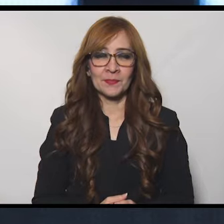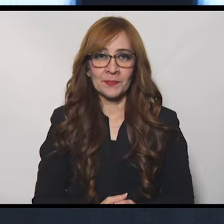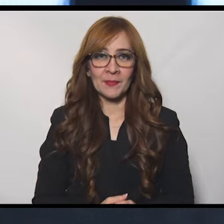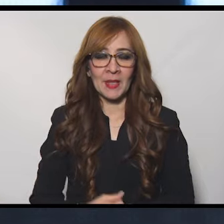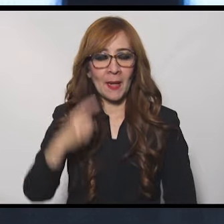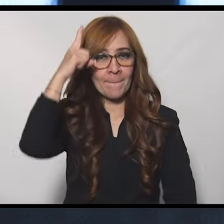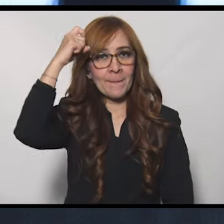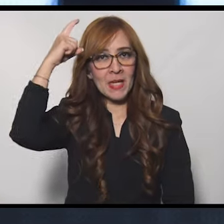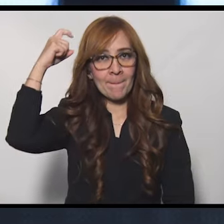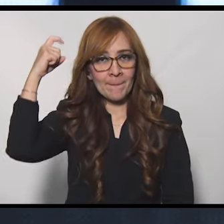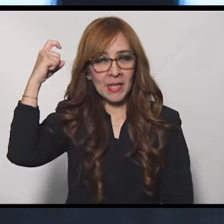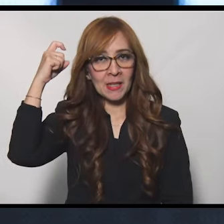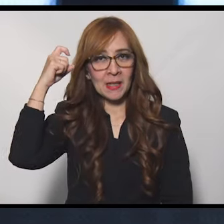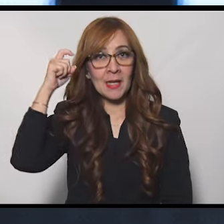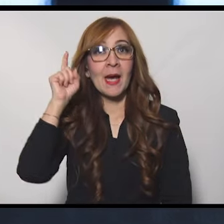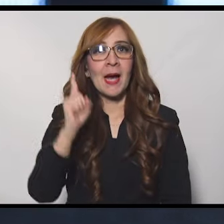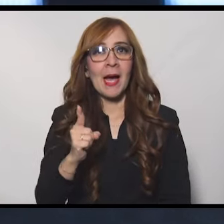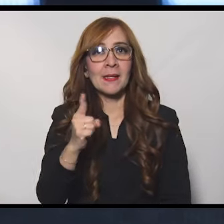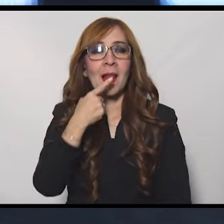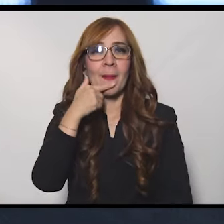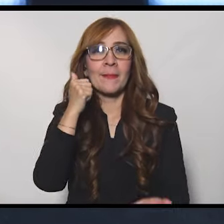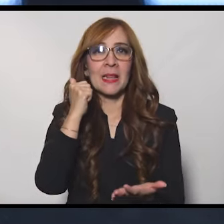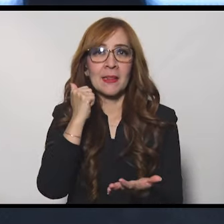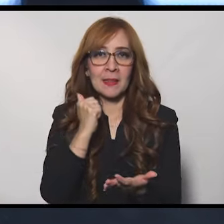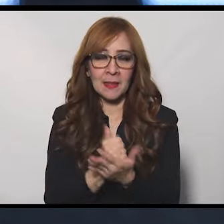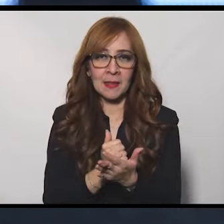Dream is important.